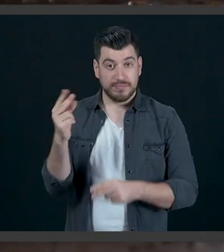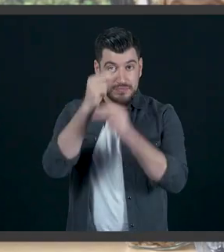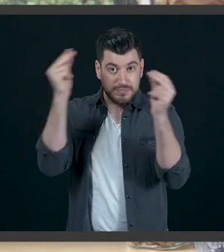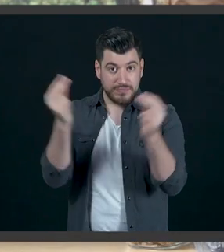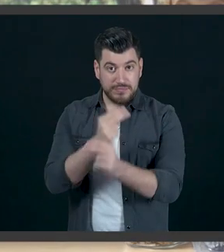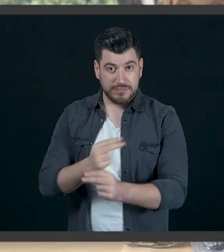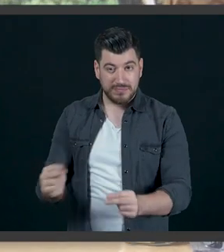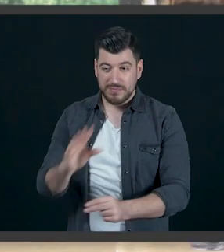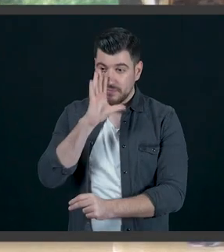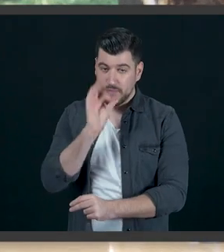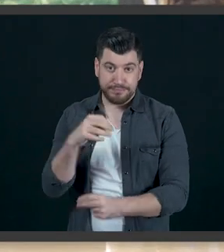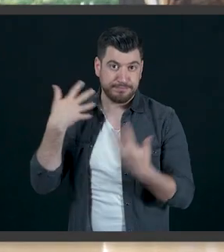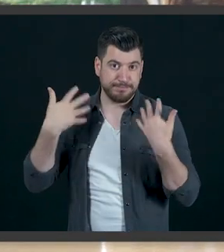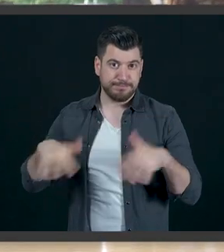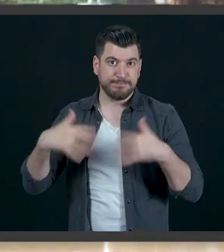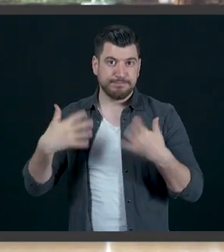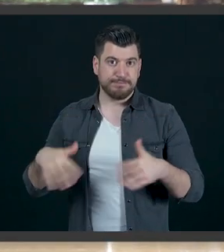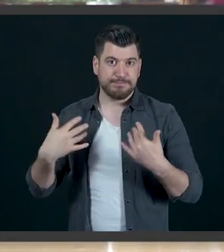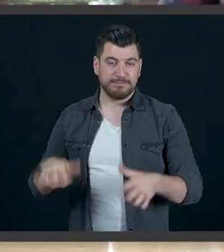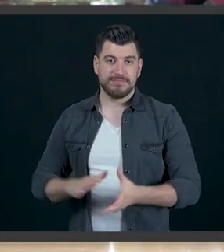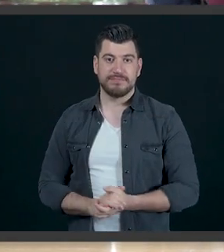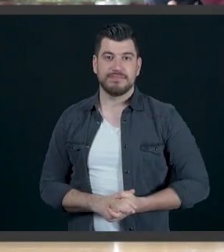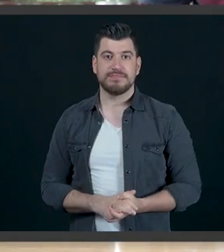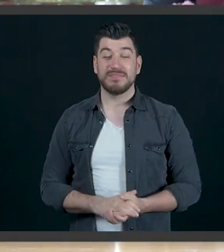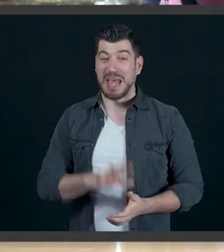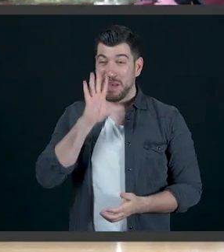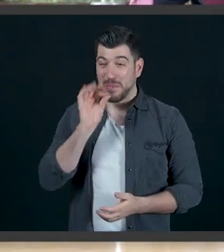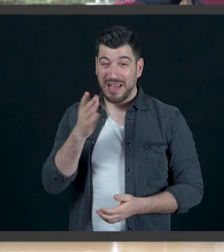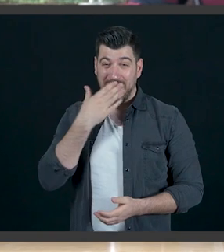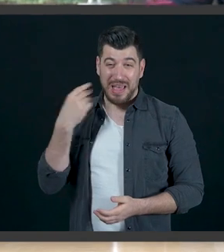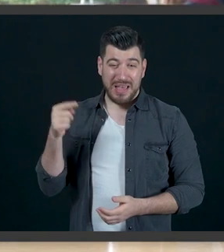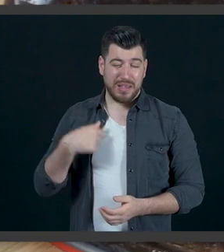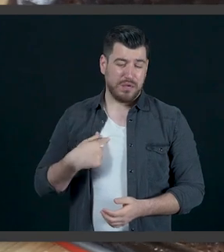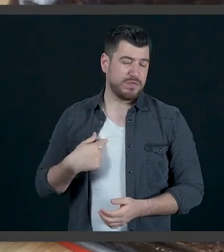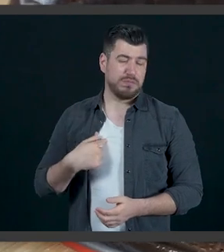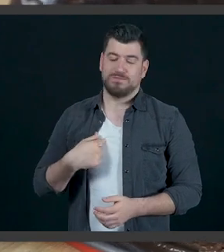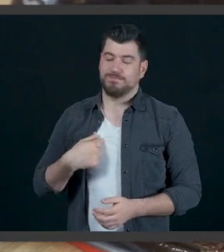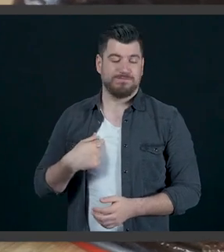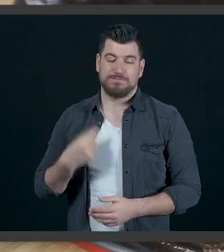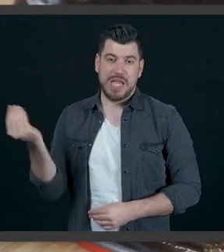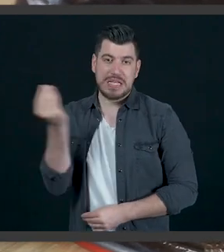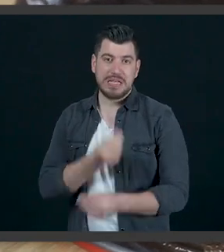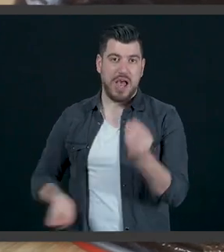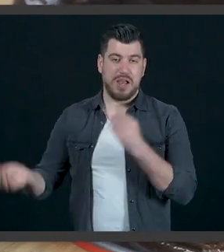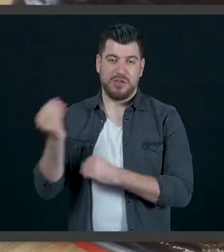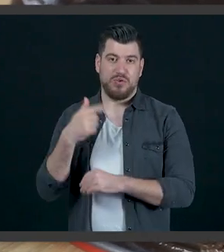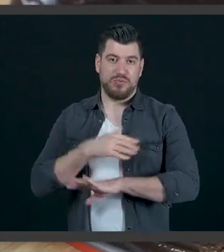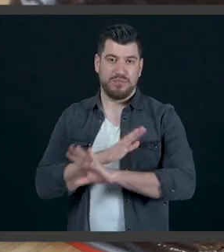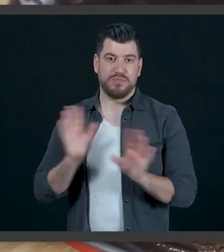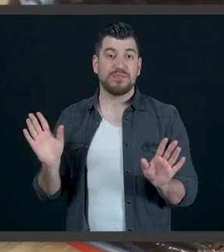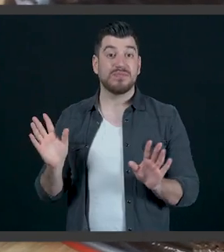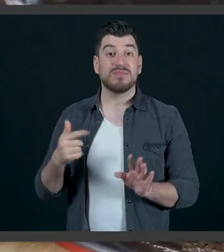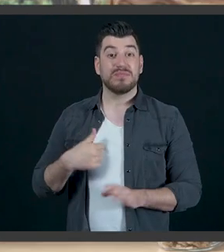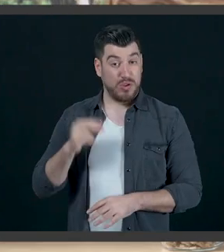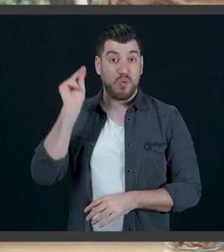Κοιτάξτε εδώ τι έχει γίνει. Είναι ό,τι πιο γευστικό στη σοκολάτα έχετε δοκιμάσει ποτέ σας, το υπόσχομαι.